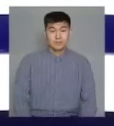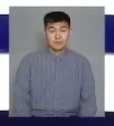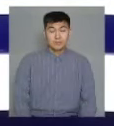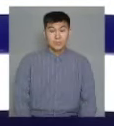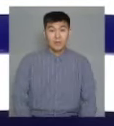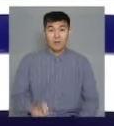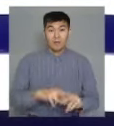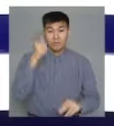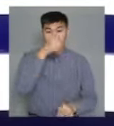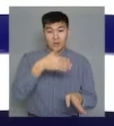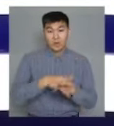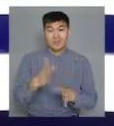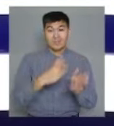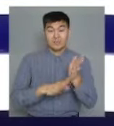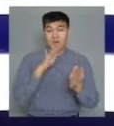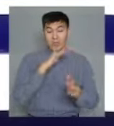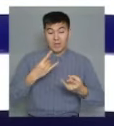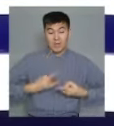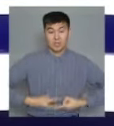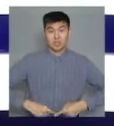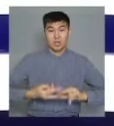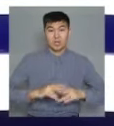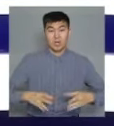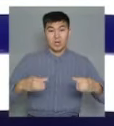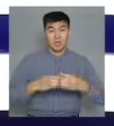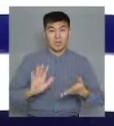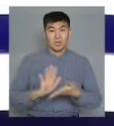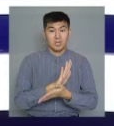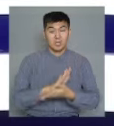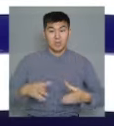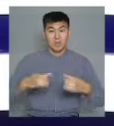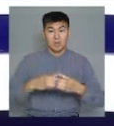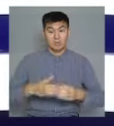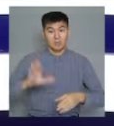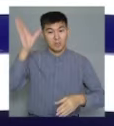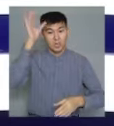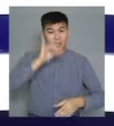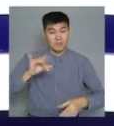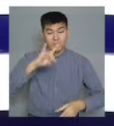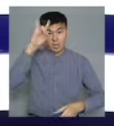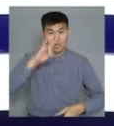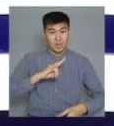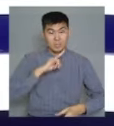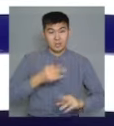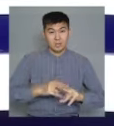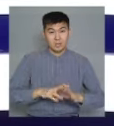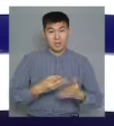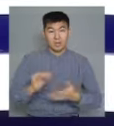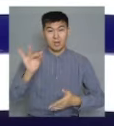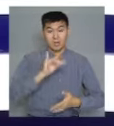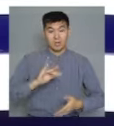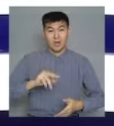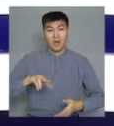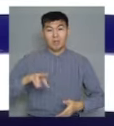Привет В этом году исполняется 90 лет со дня рождения члена корреспондента академии естественных наук Республики Казахстан краеведа